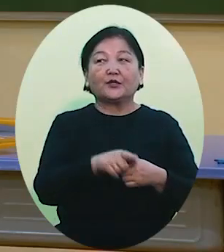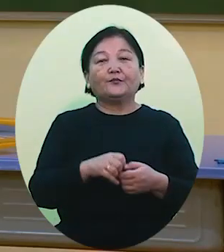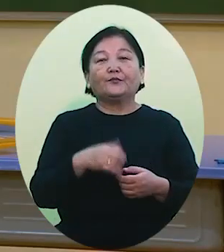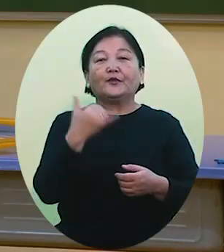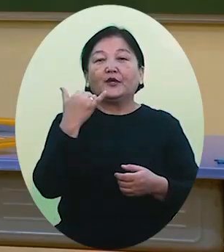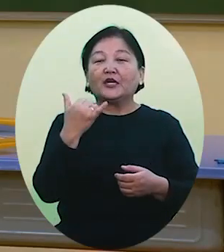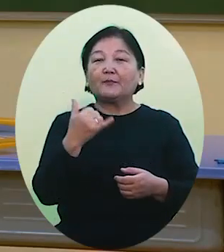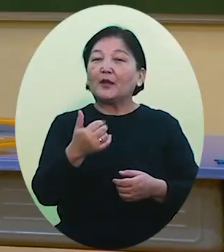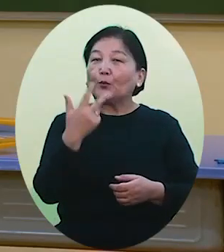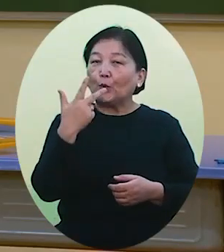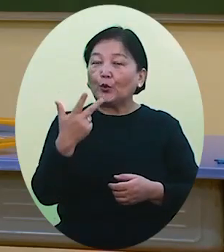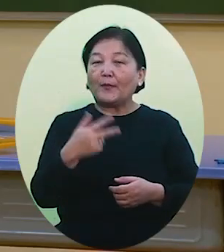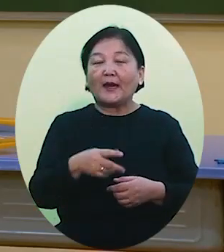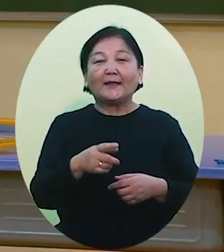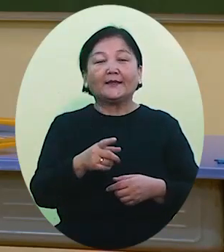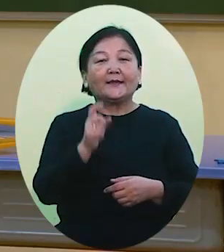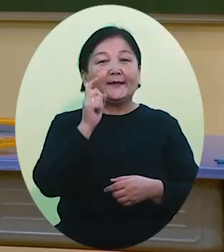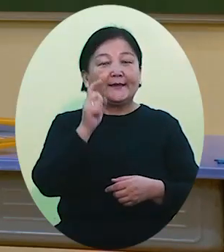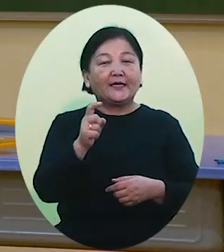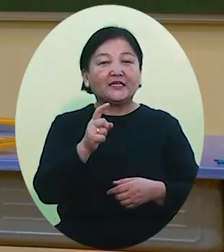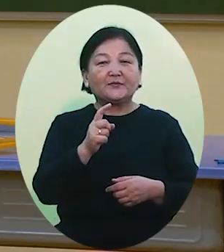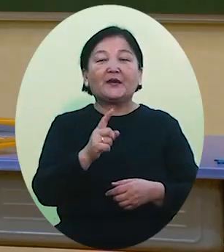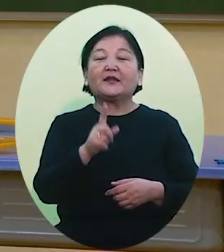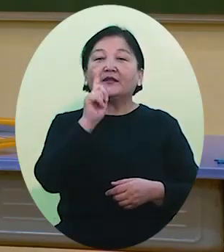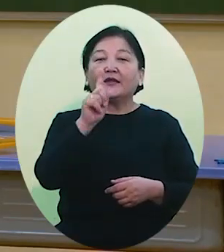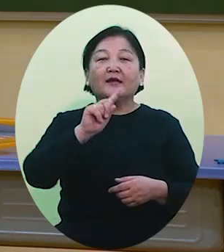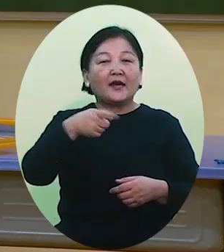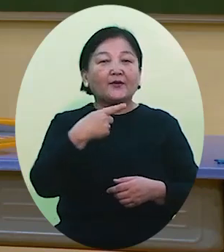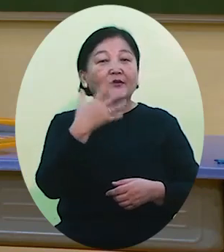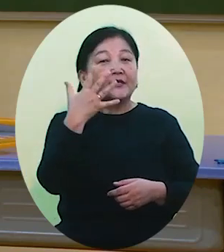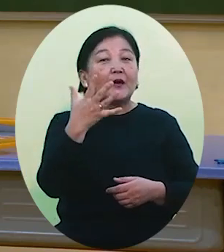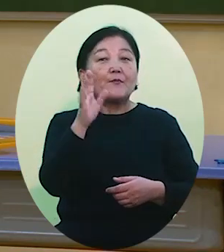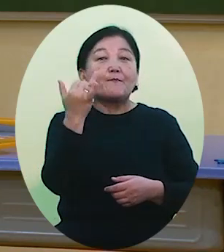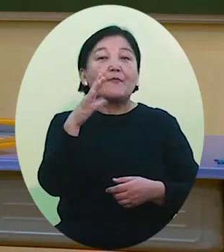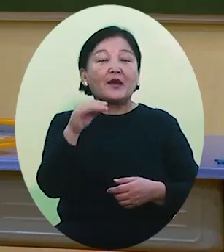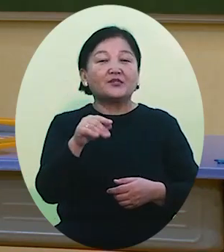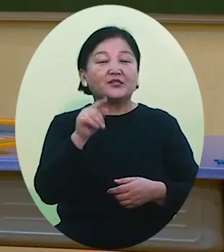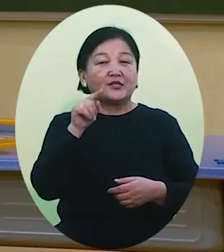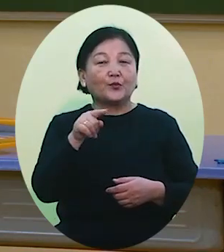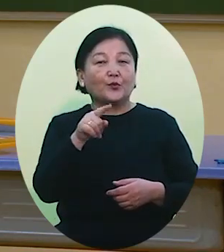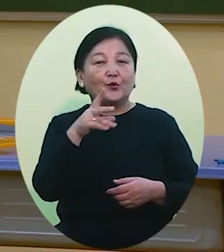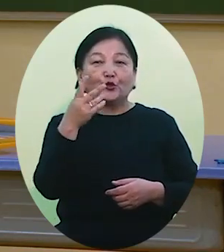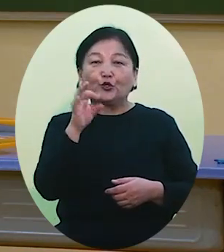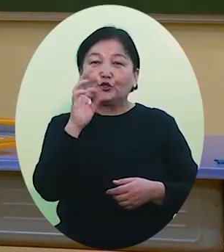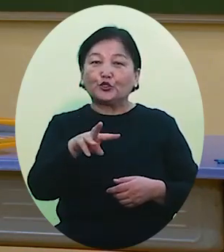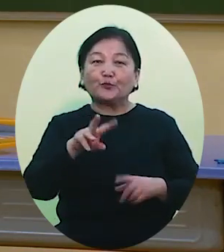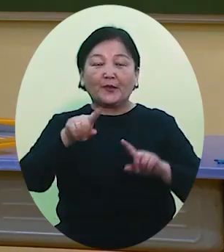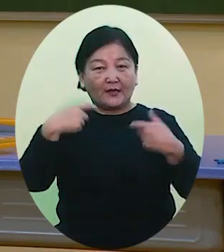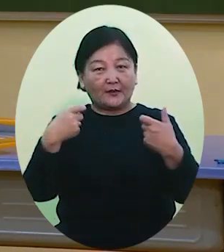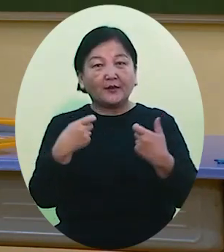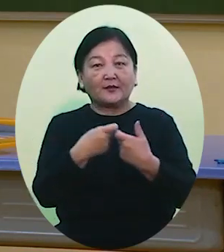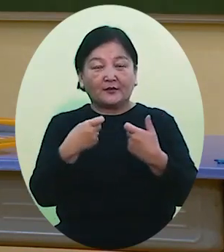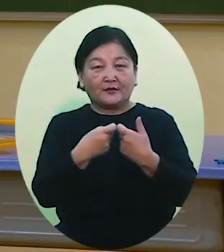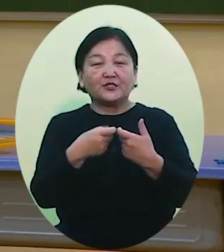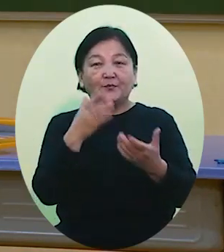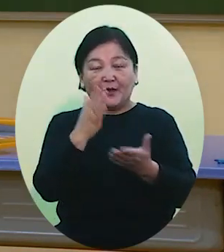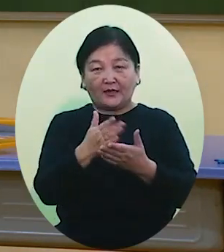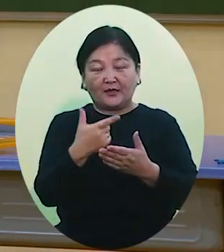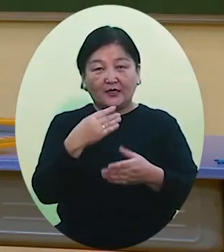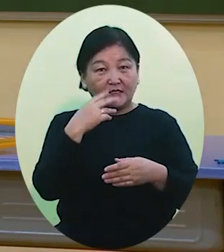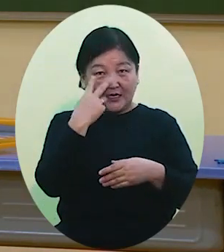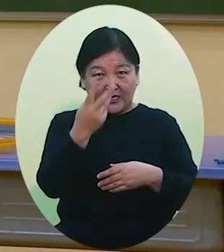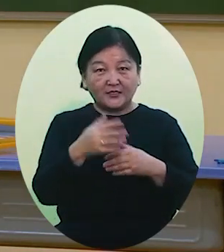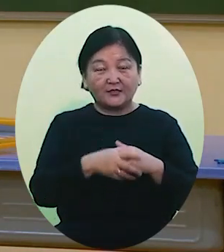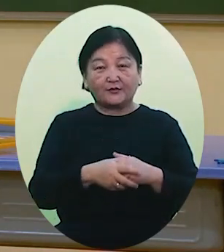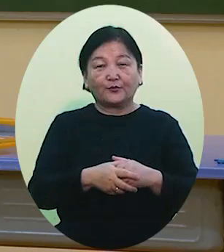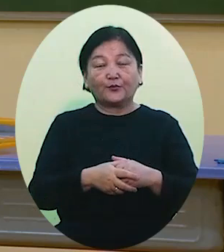3 байхад x нь 1.5 байжээж энэ нөхцөлийг энийг хангаж байна. Хангаж чадаж байна. Тэгвэл энэ